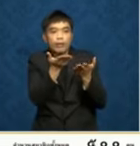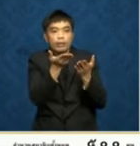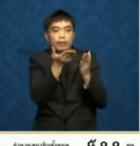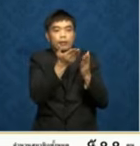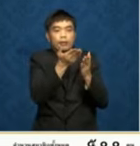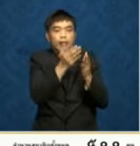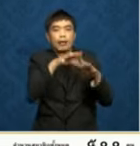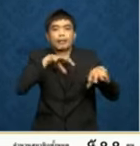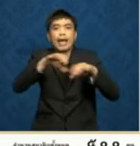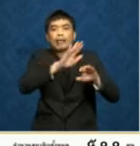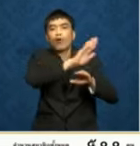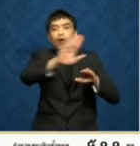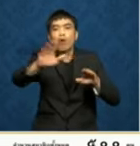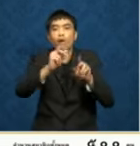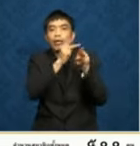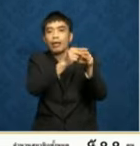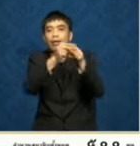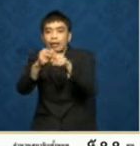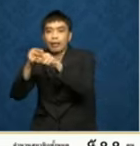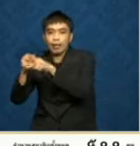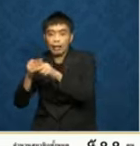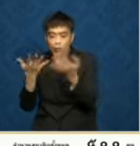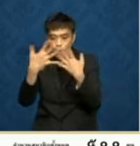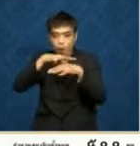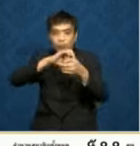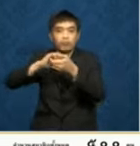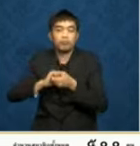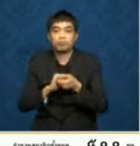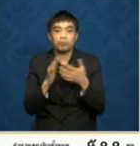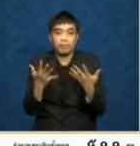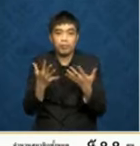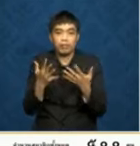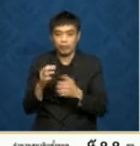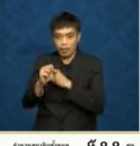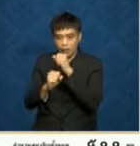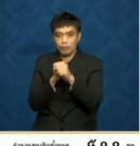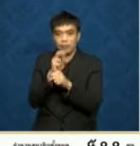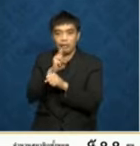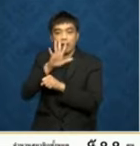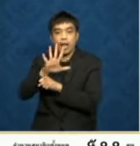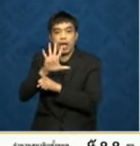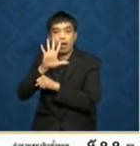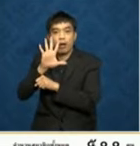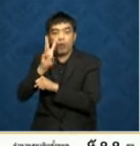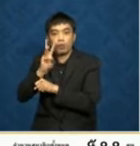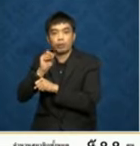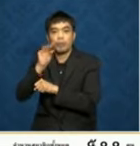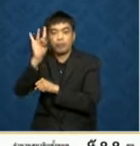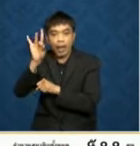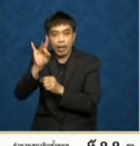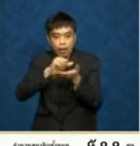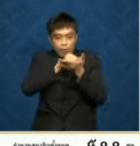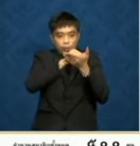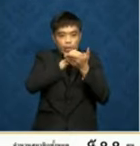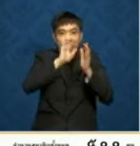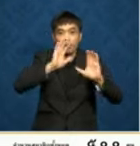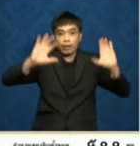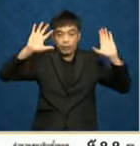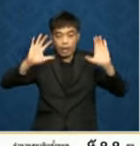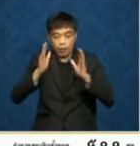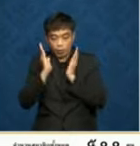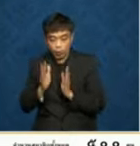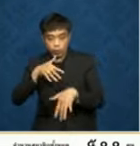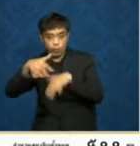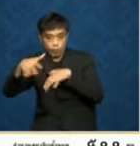เราไมมทางรู้ครั วาจบงบ 68 บริการทปชาชนจะใช้บนทางรัดได้จะมีกี่บริการไม่มีการตั้งเป้าใๆ